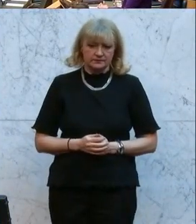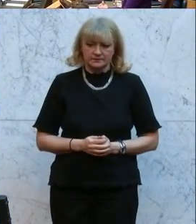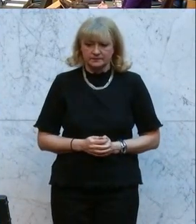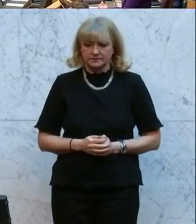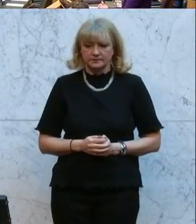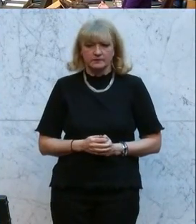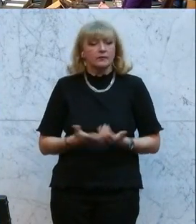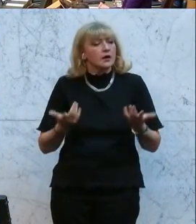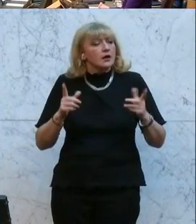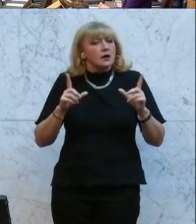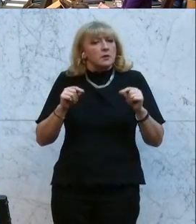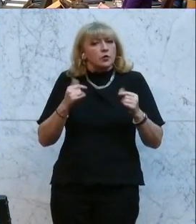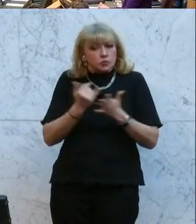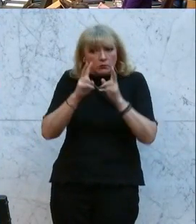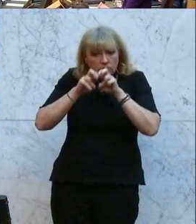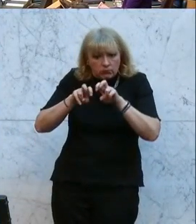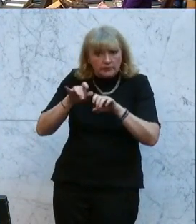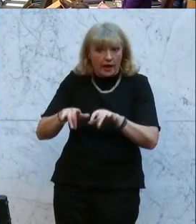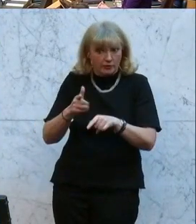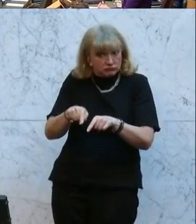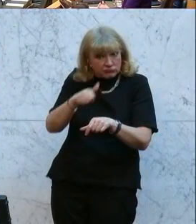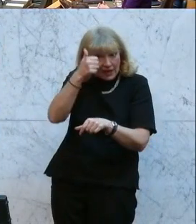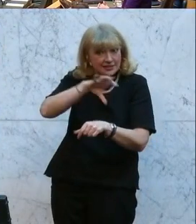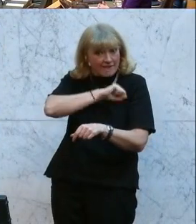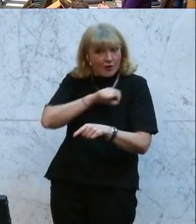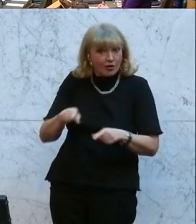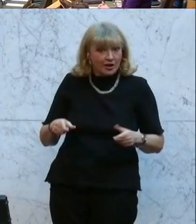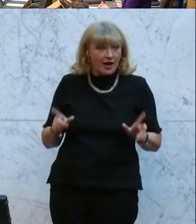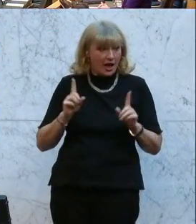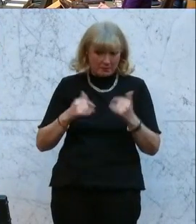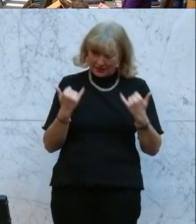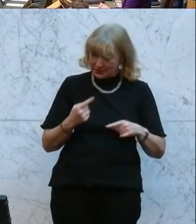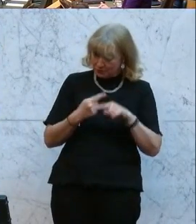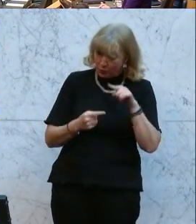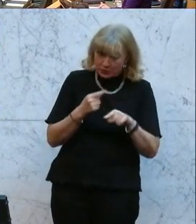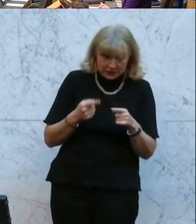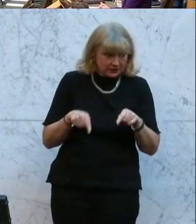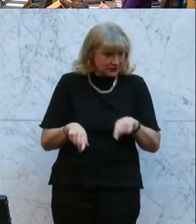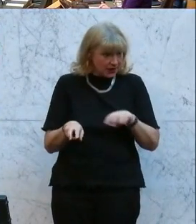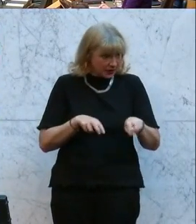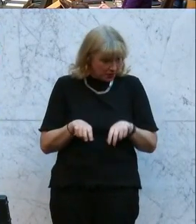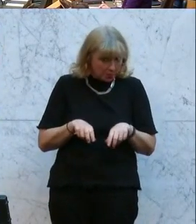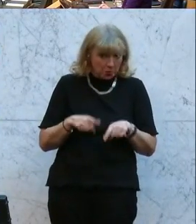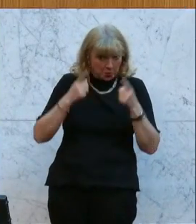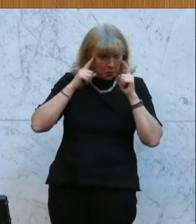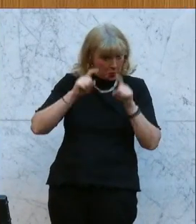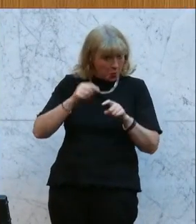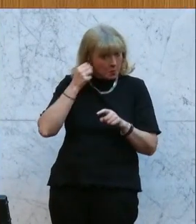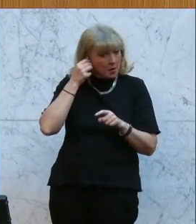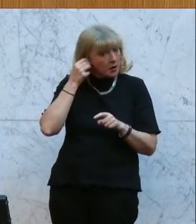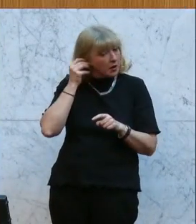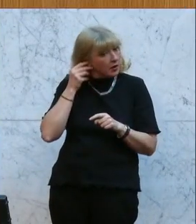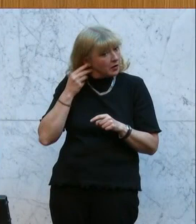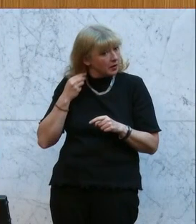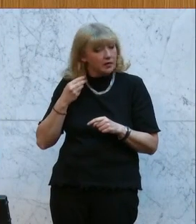Es wird also ermittelt, das ist ja schon mal ein Erfolg. Aber kümmert sich die jetzige Politik, diese Regierung, positiv stärkt um